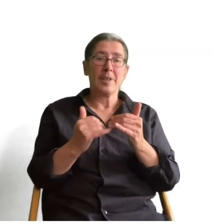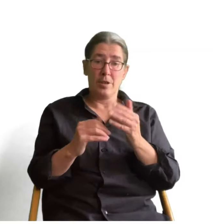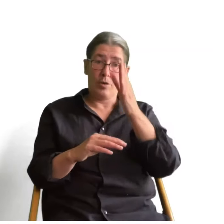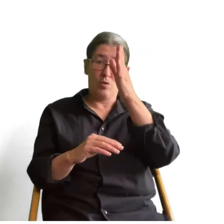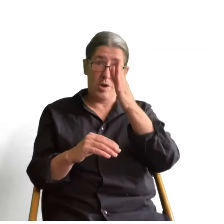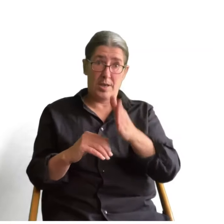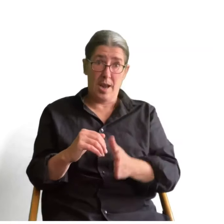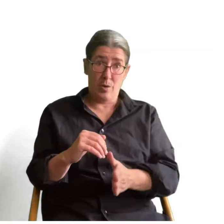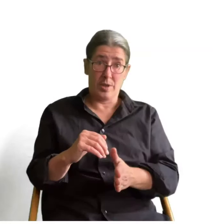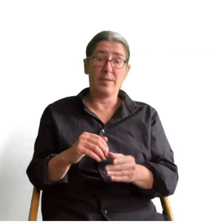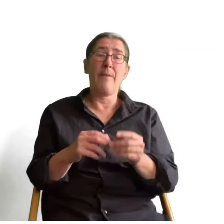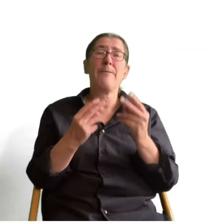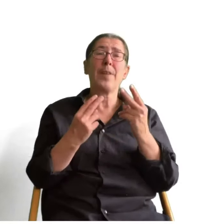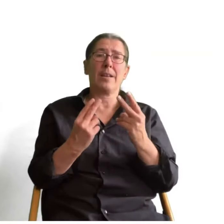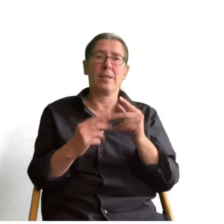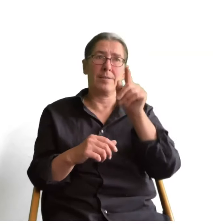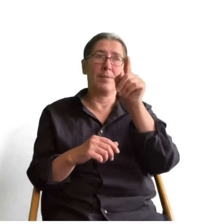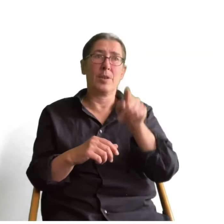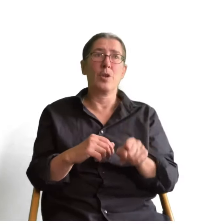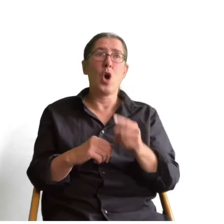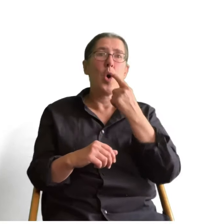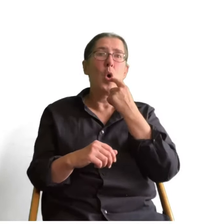Und hier machen wir eine Unterteilung,